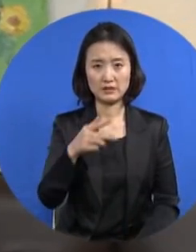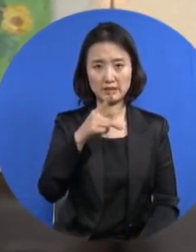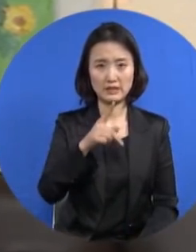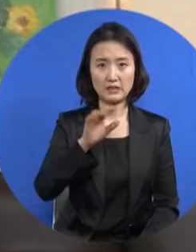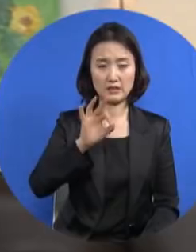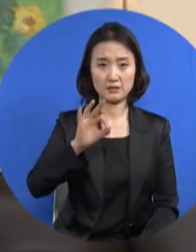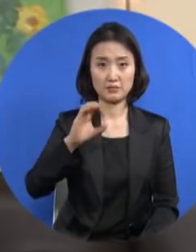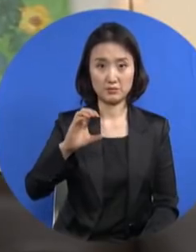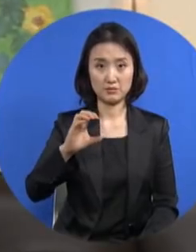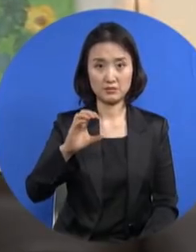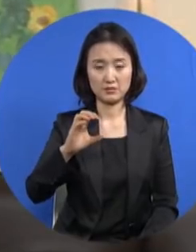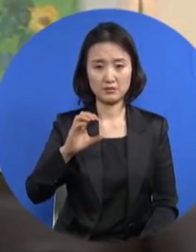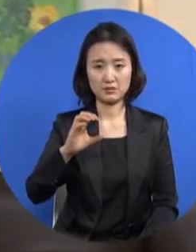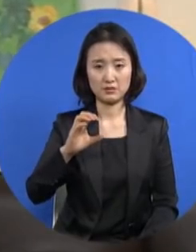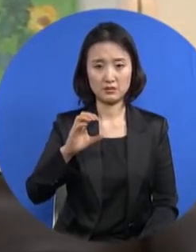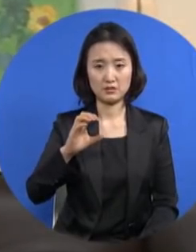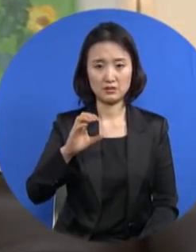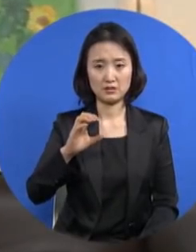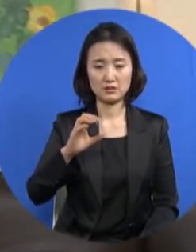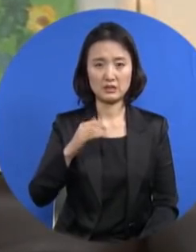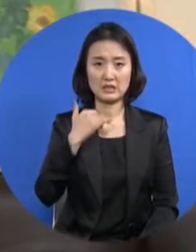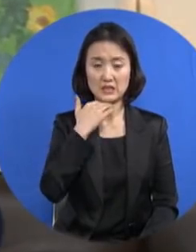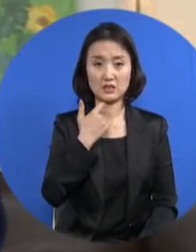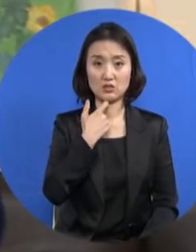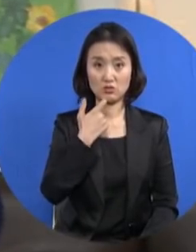FC는요. 그 할아버지가 60에